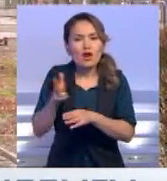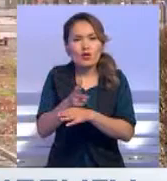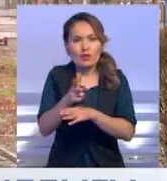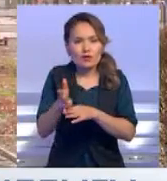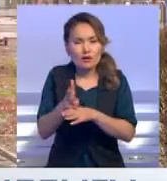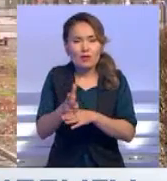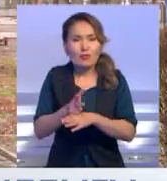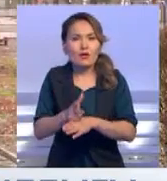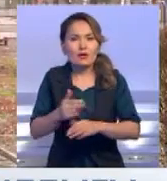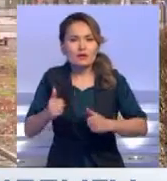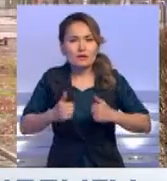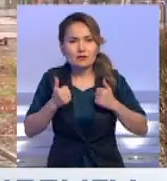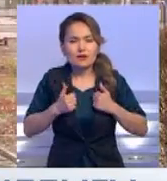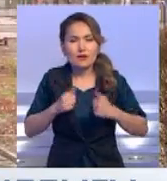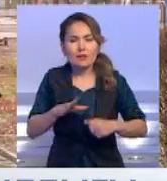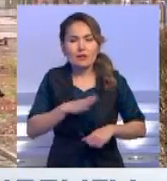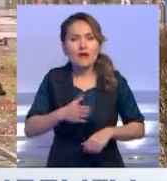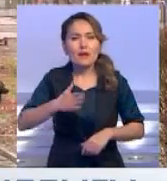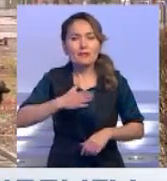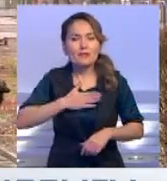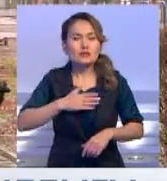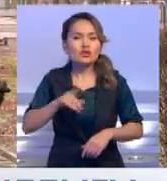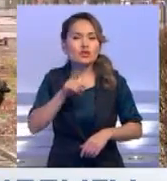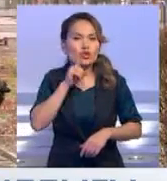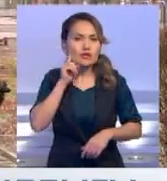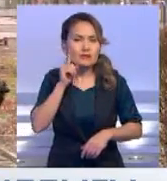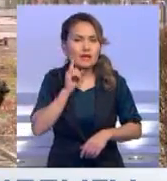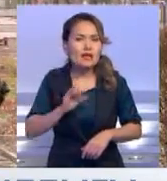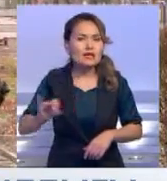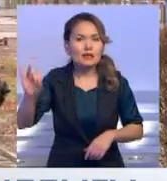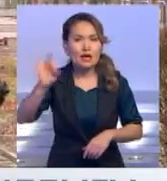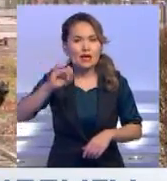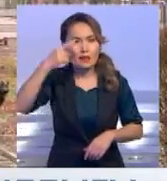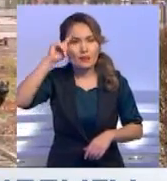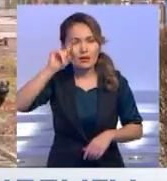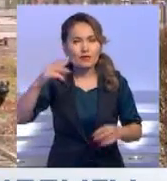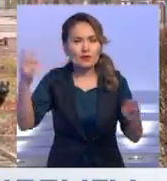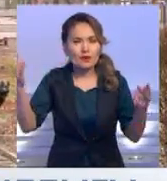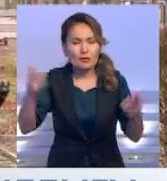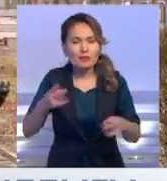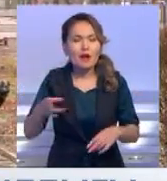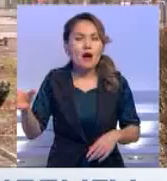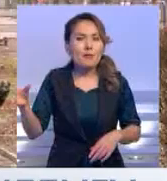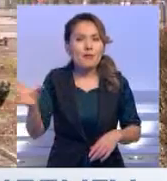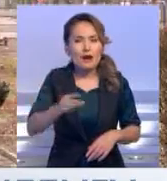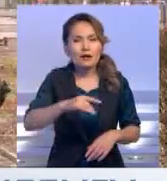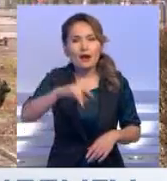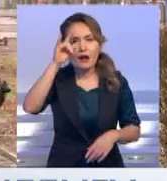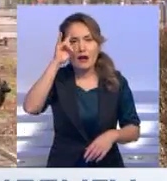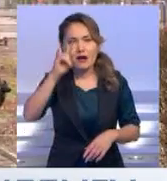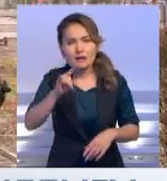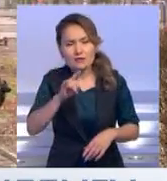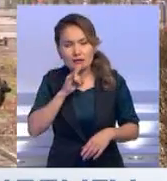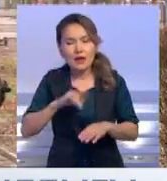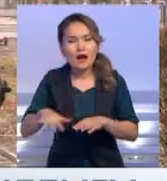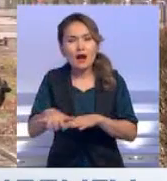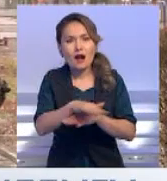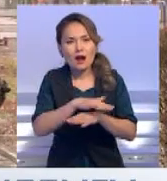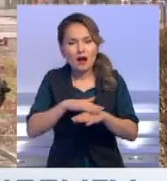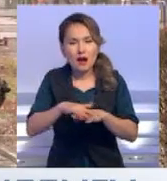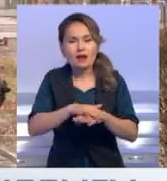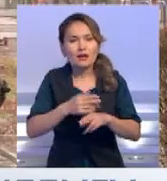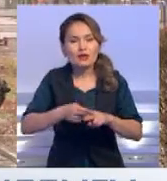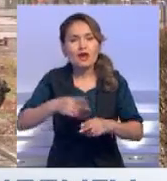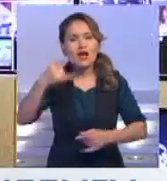жүрдік. Жастар тарихымызды білу керек деп санаймын. Тек телевизияға қатысы барлар емес, елдің бәрі телевизияның қалай басталып